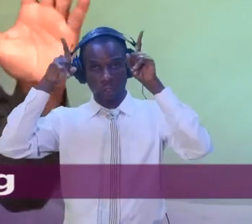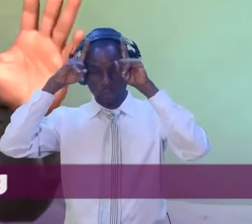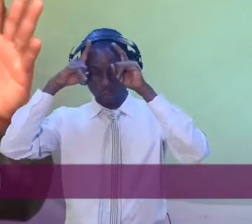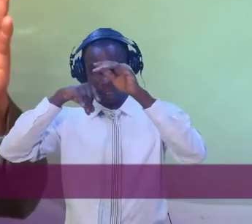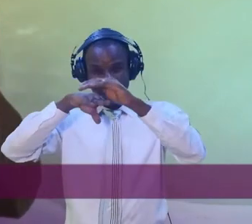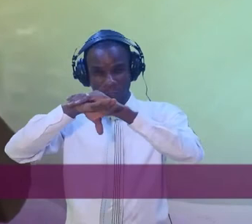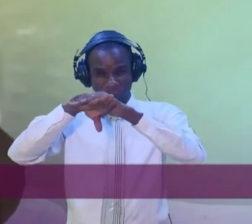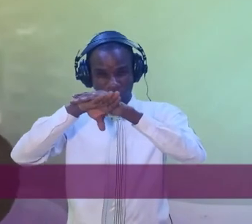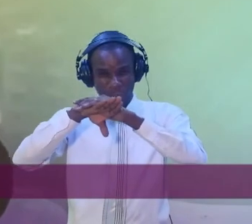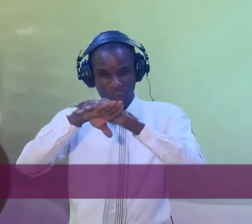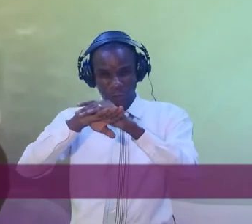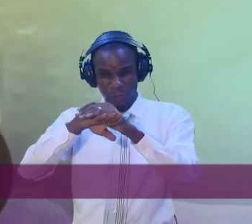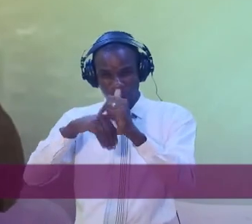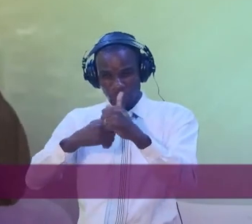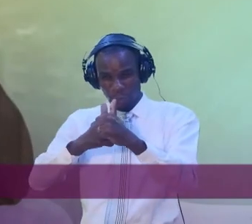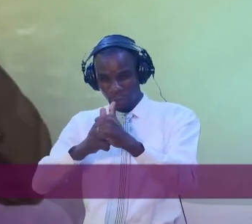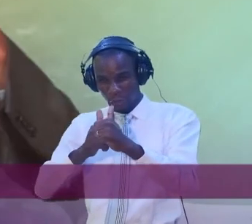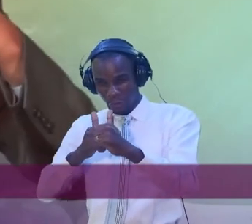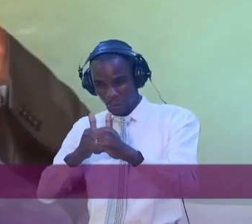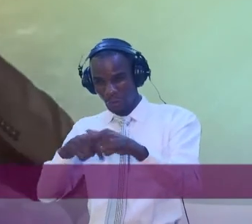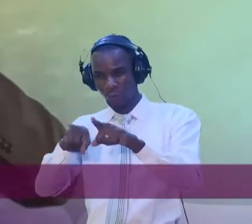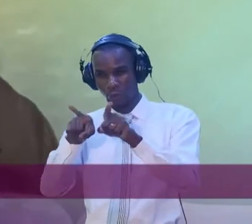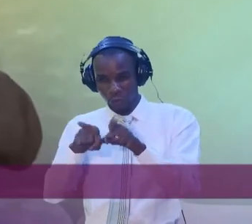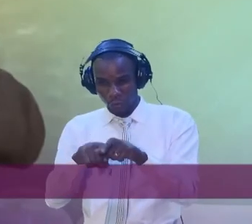Hizi pepo na mashetani